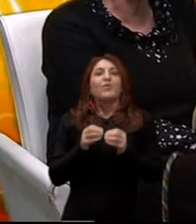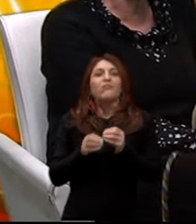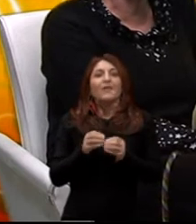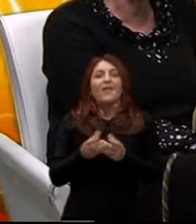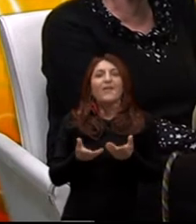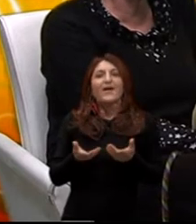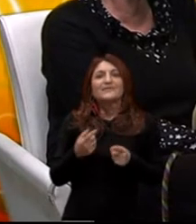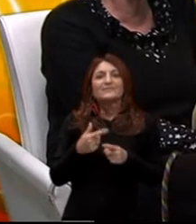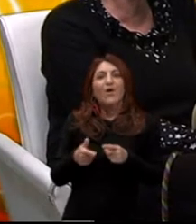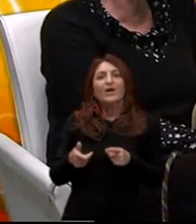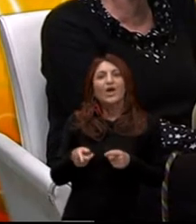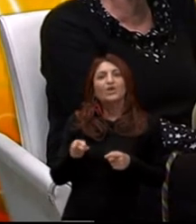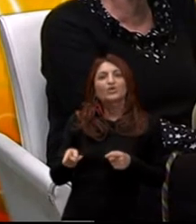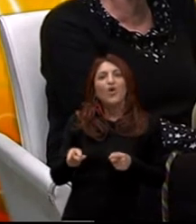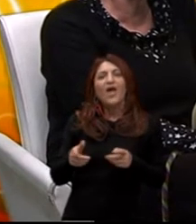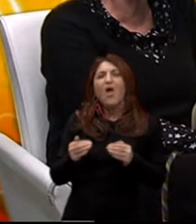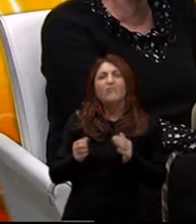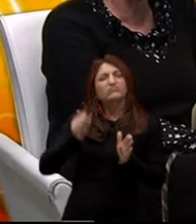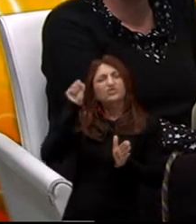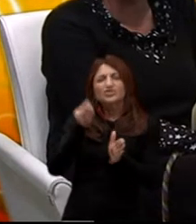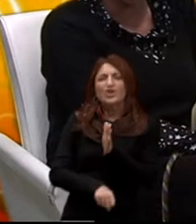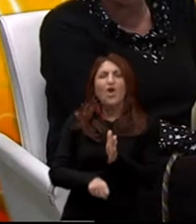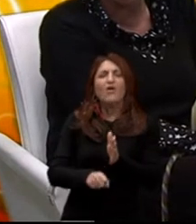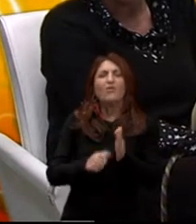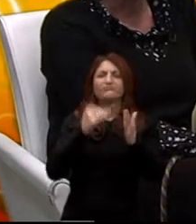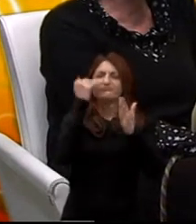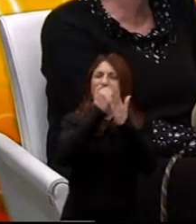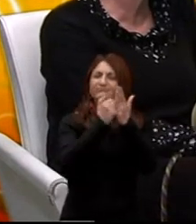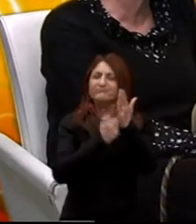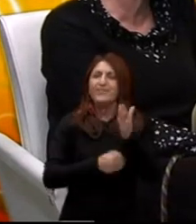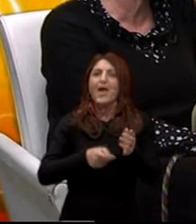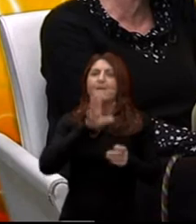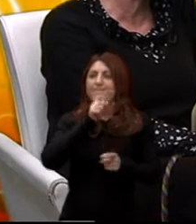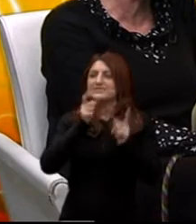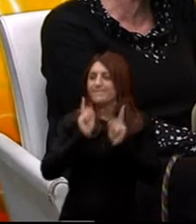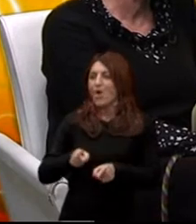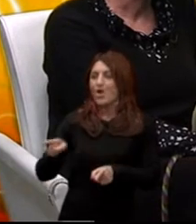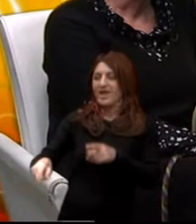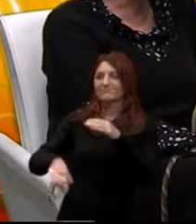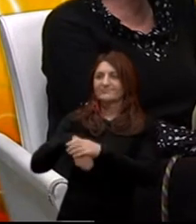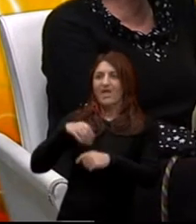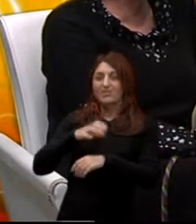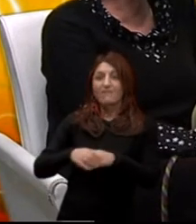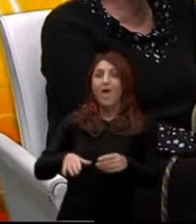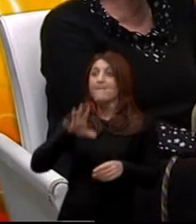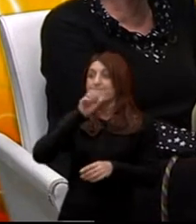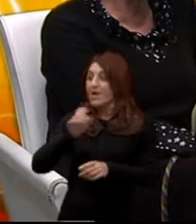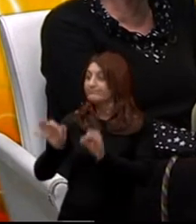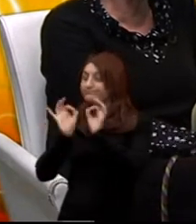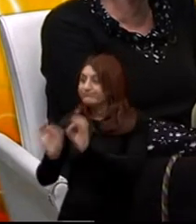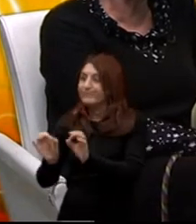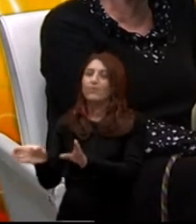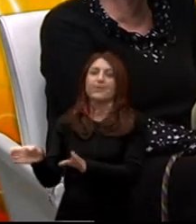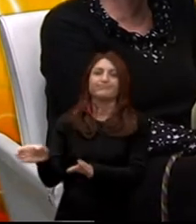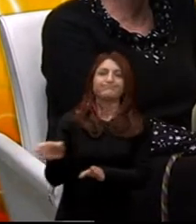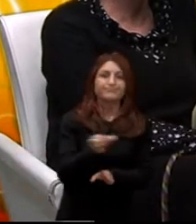Da, dakle, ipak su to visoki kriteriji koji pas mora zadovoljiti. Takav pas ulazi u školu. I onda još mjesec dana